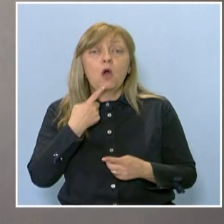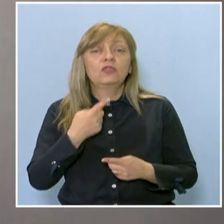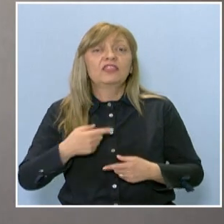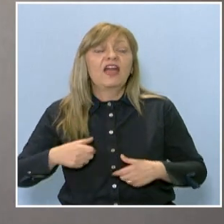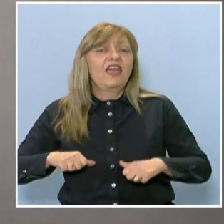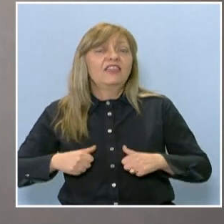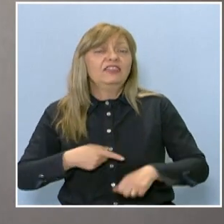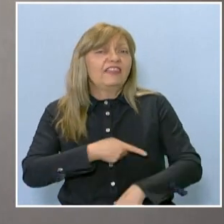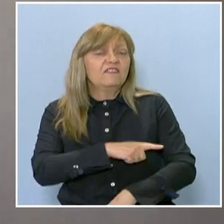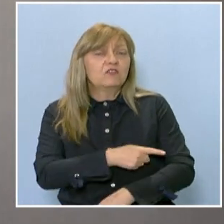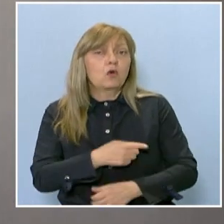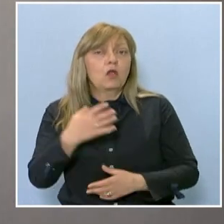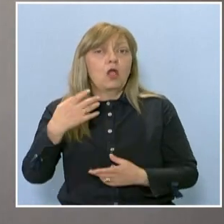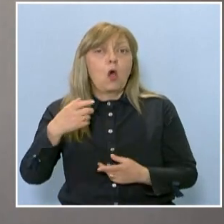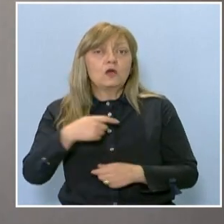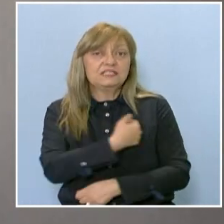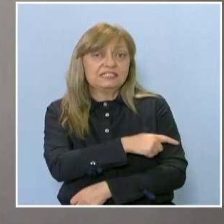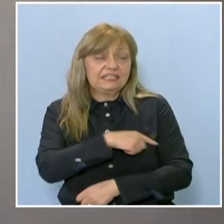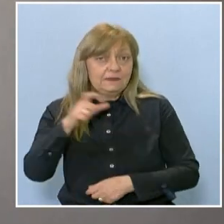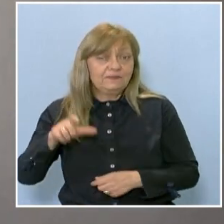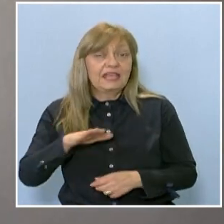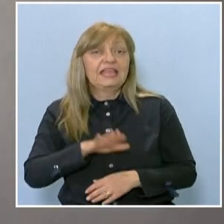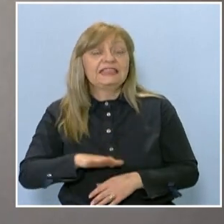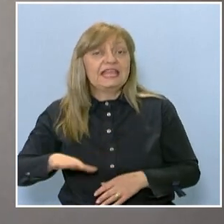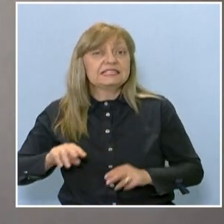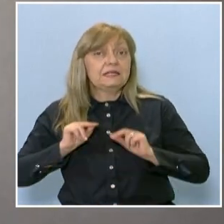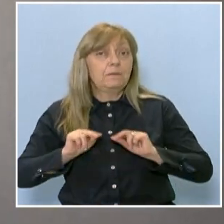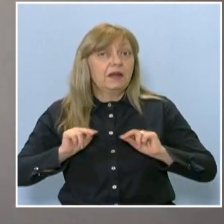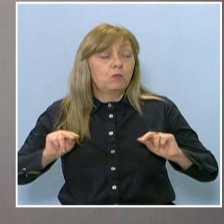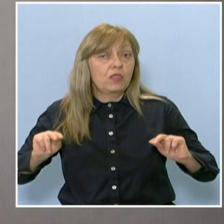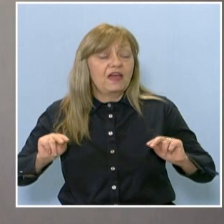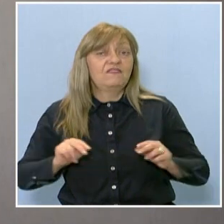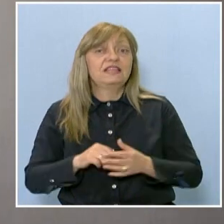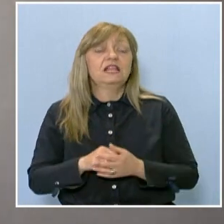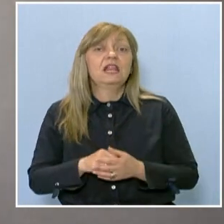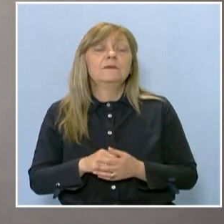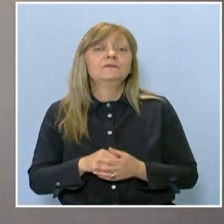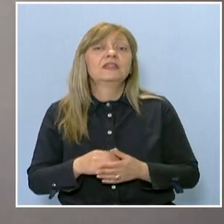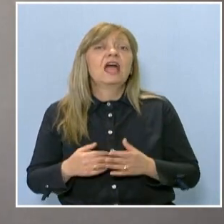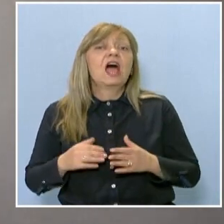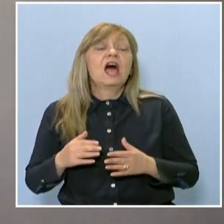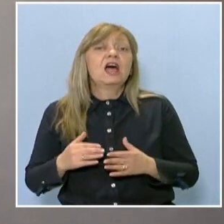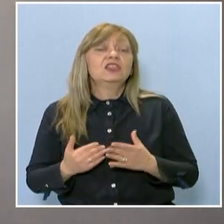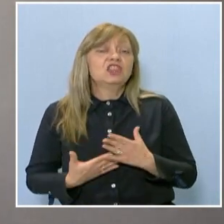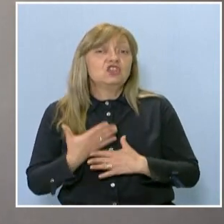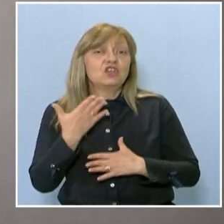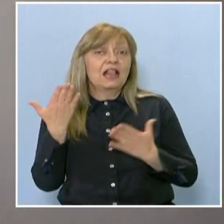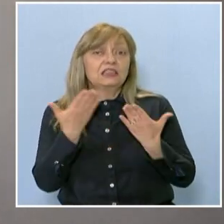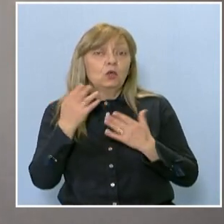невролози, психолози, детски преподаватели, хора с опит изобщо в работата с деца, начални учители,